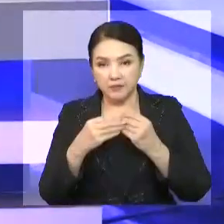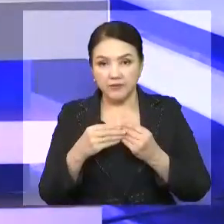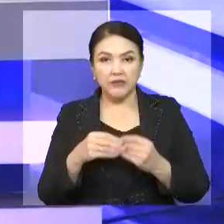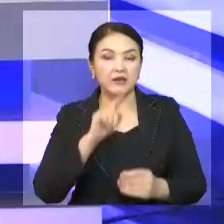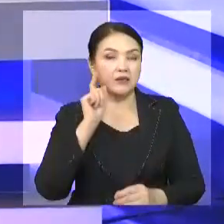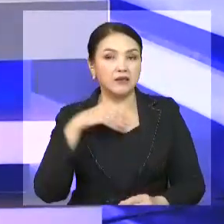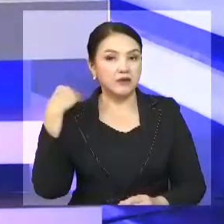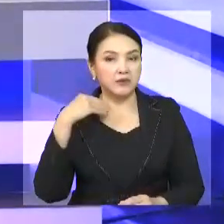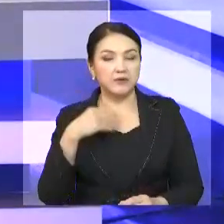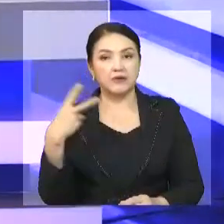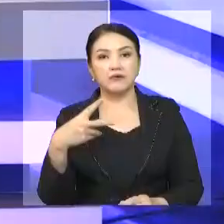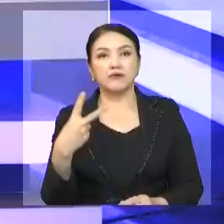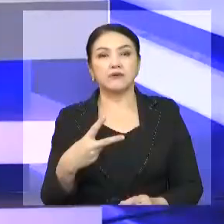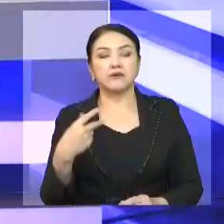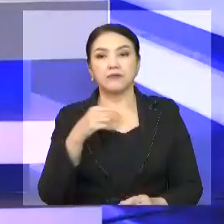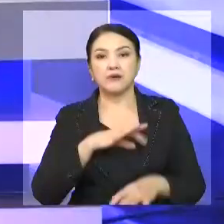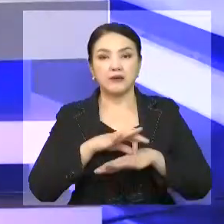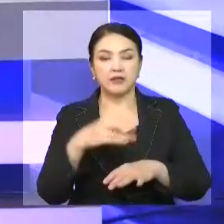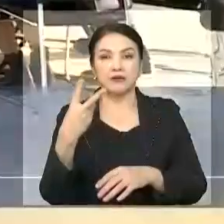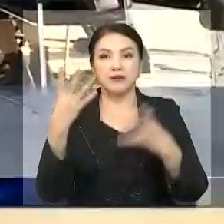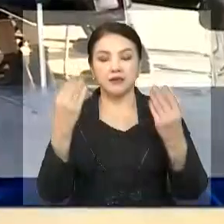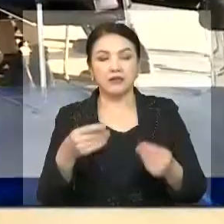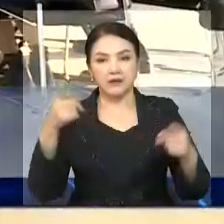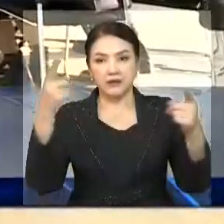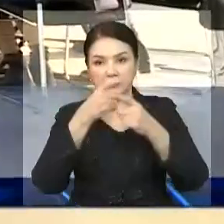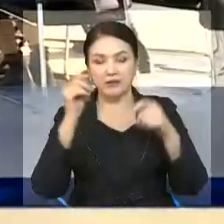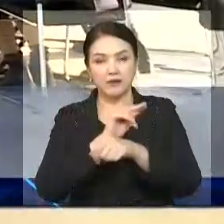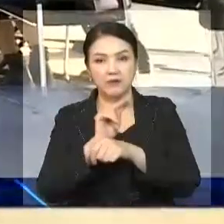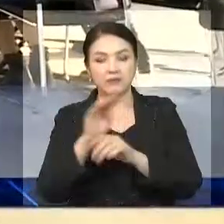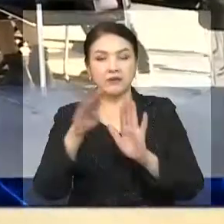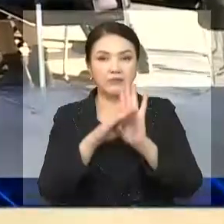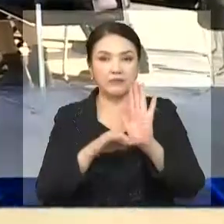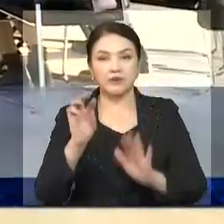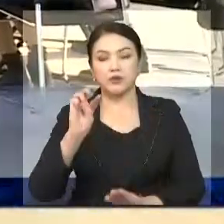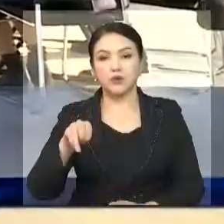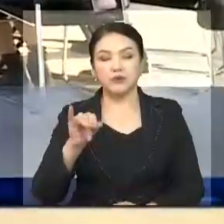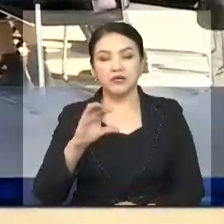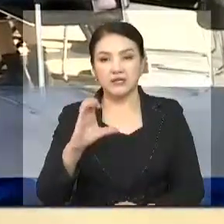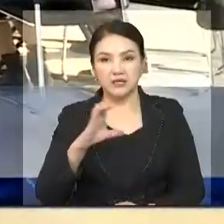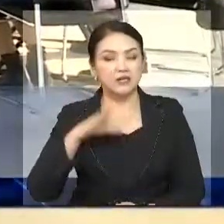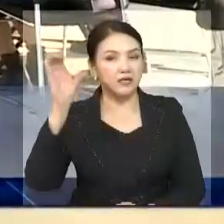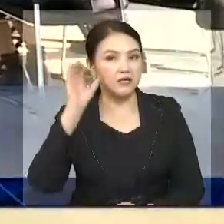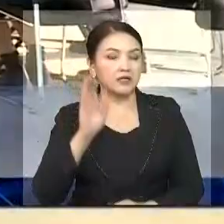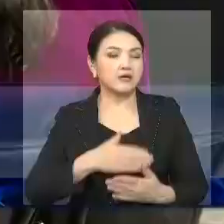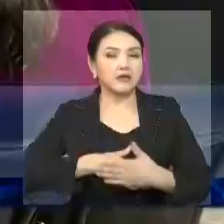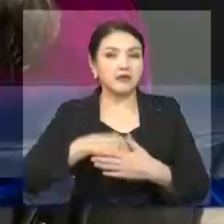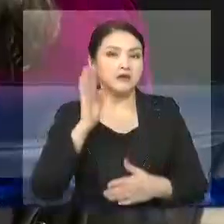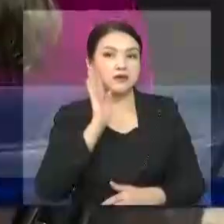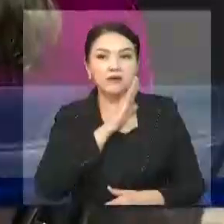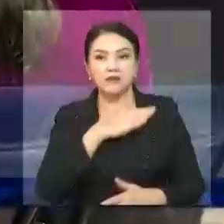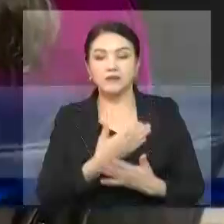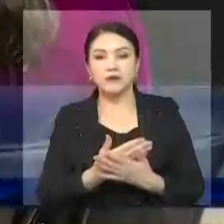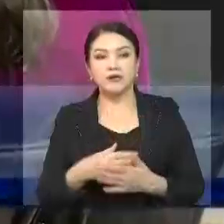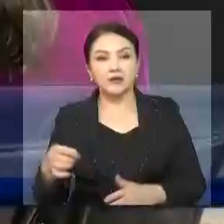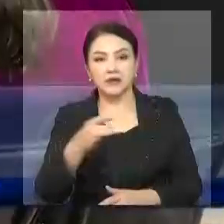ЖАС Актобе-2022 проводит двухдневную информационно-учебную программу «Тамирис». Слушателями стали активные женщины из областного центра и